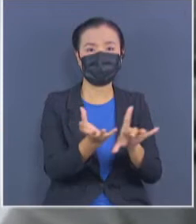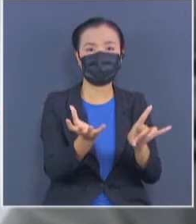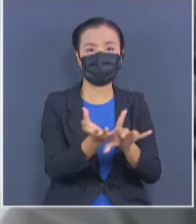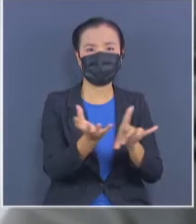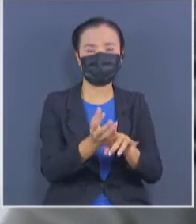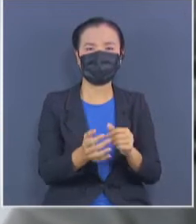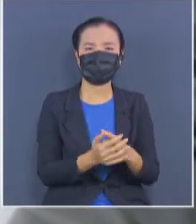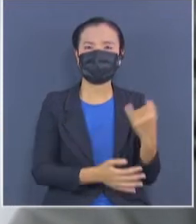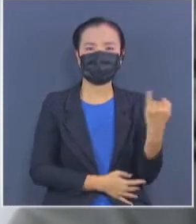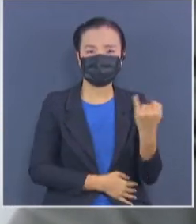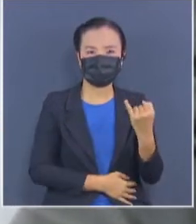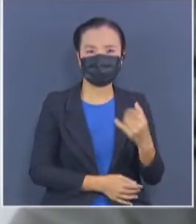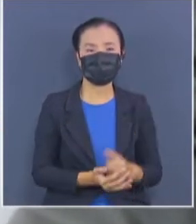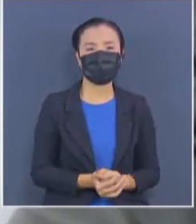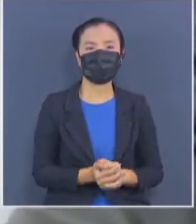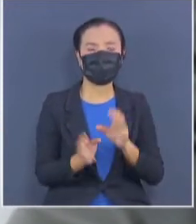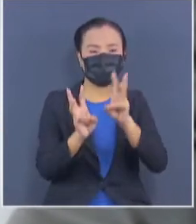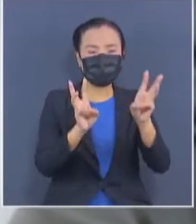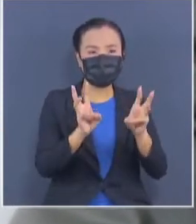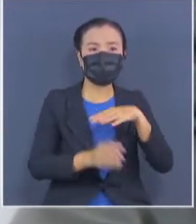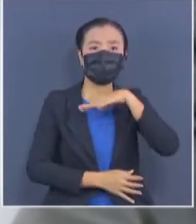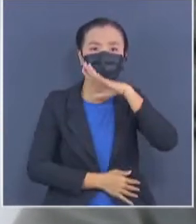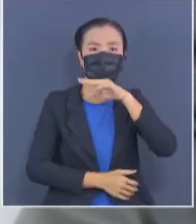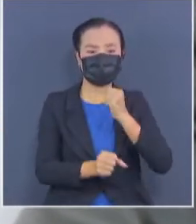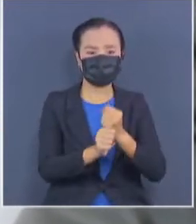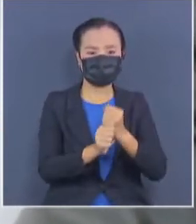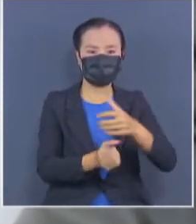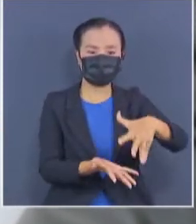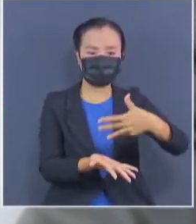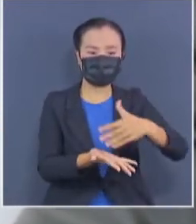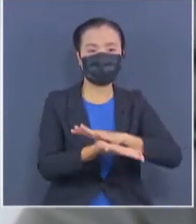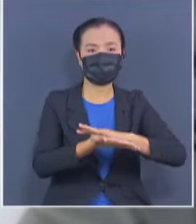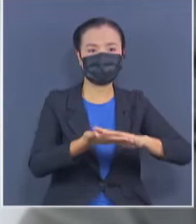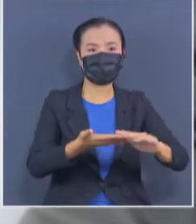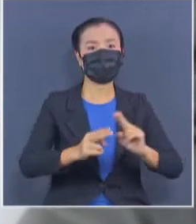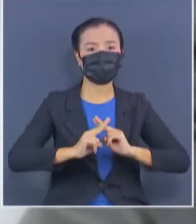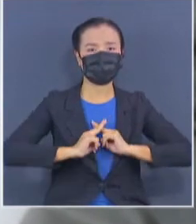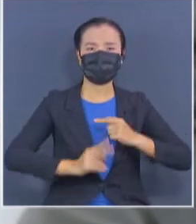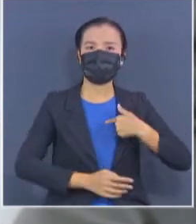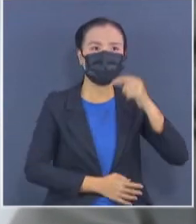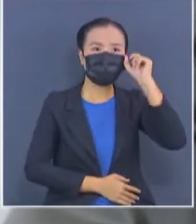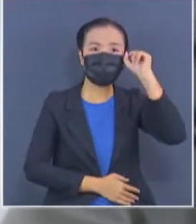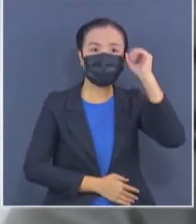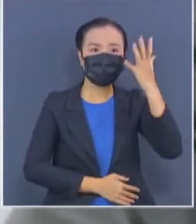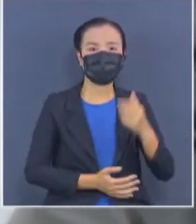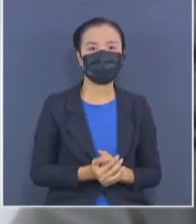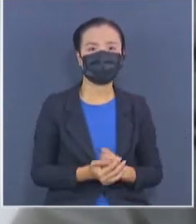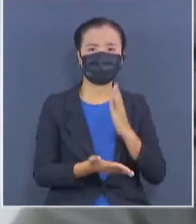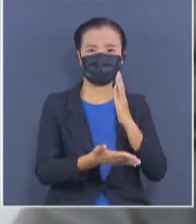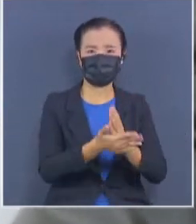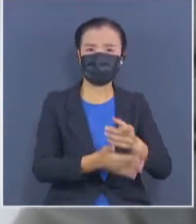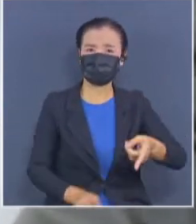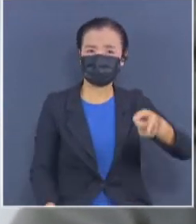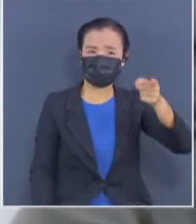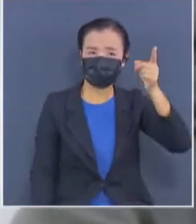มันแย่มากอ่ะคะทั้งฝนทั้งอะไรก็คือต้องทำความสะอาดกันเองนะคะก็เลยไม่เข้าใจว่าจะหยุดมานาน